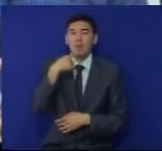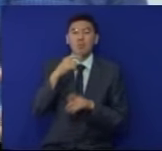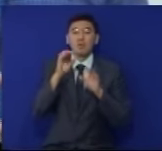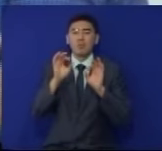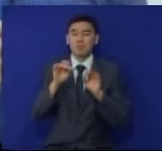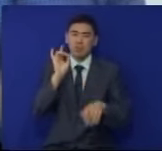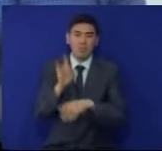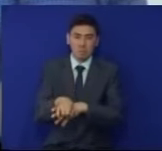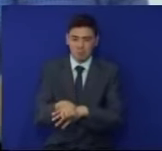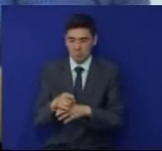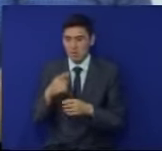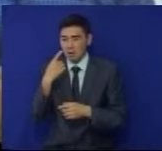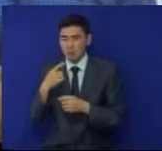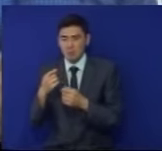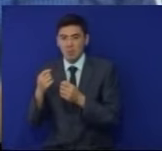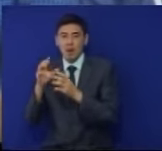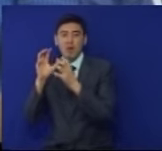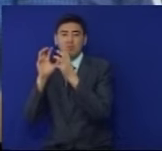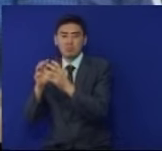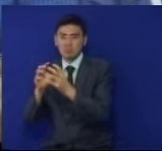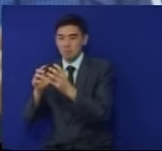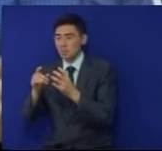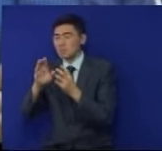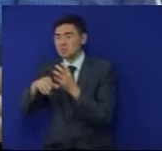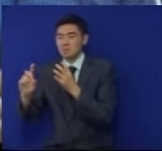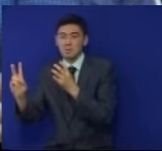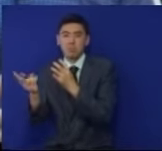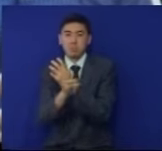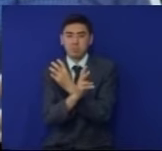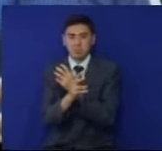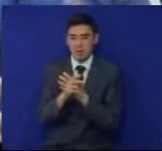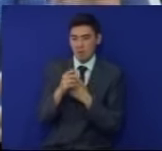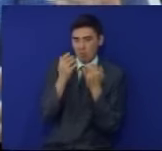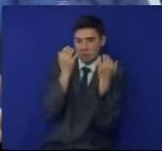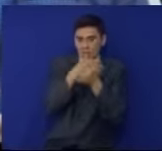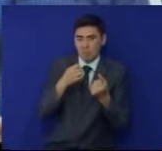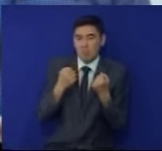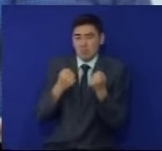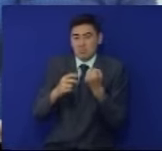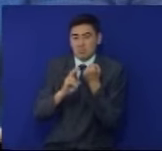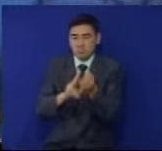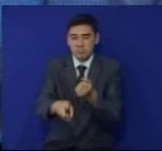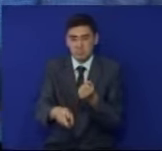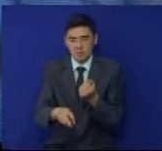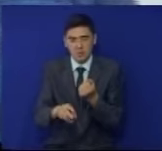пешеходном переходе и... Дети выбежали из-за него, и он не увидел. А